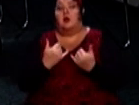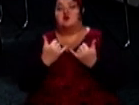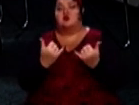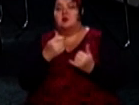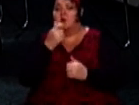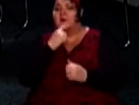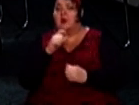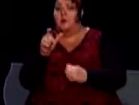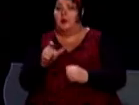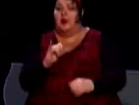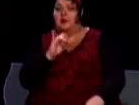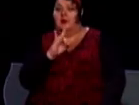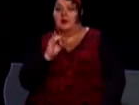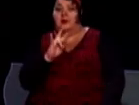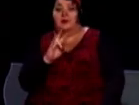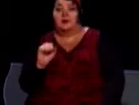пані Ірина